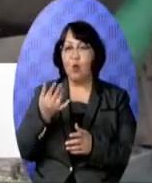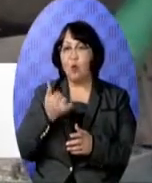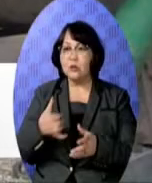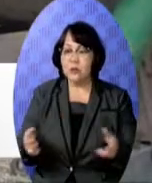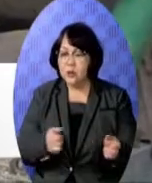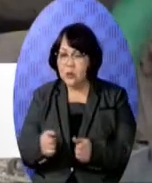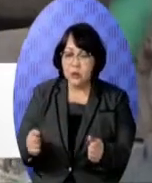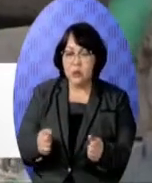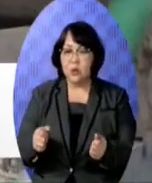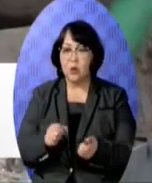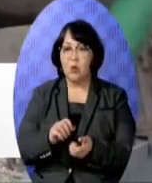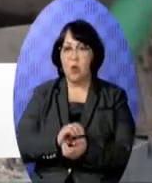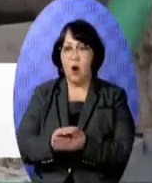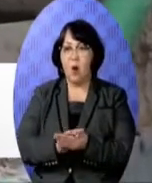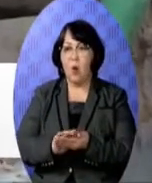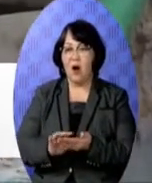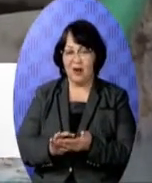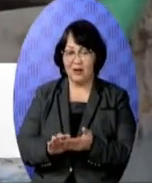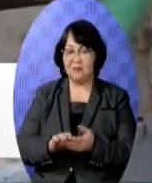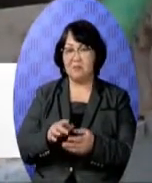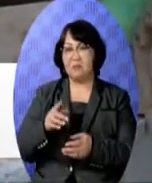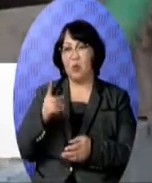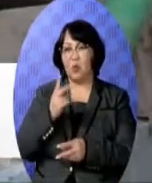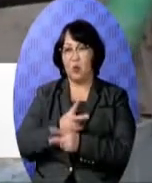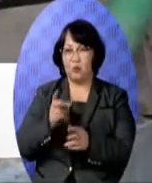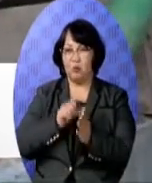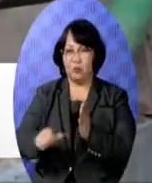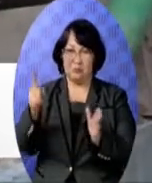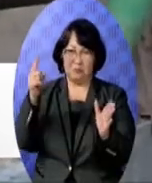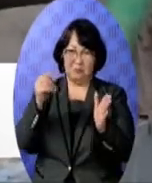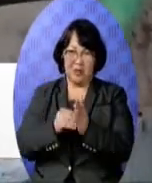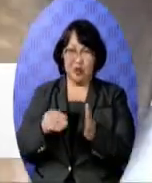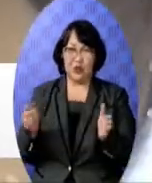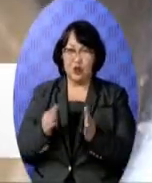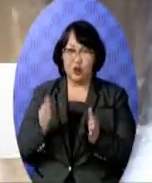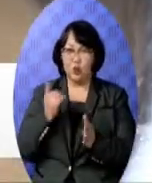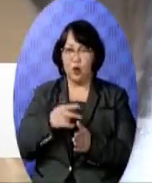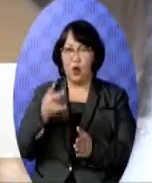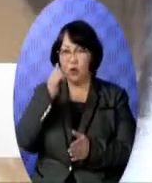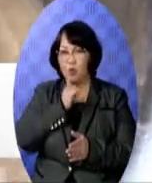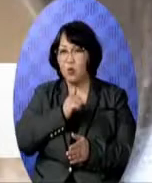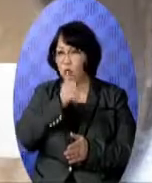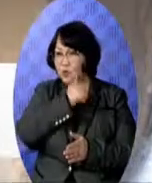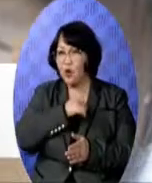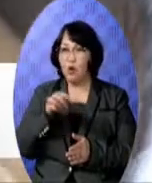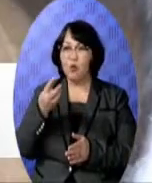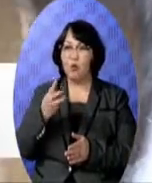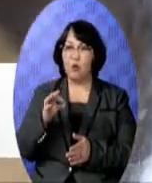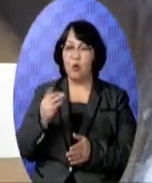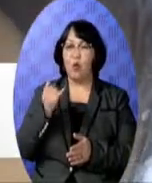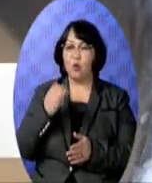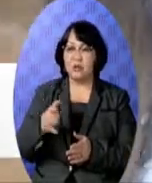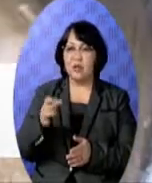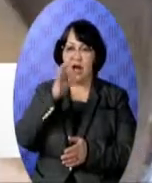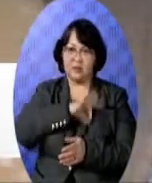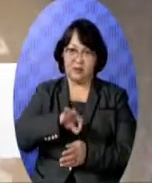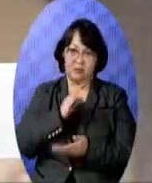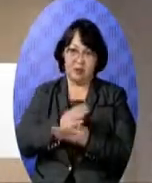алт олборлож байгаа 1000 гаруй бичил уурхаа бий тэд нууц далдаргаар мөнгө ус хэрэглэж байгааг мөрдөн байцаагчид хэлж